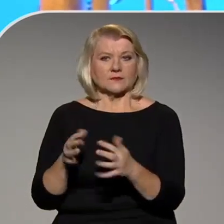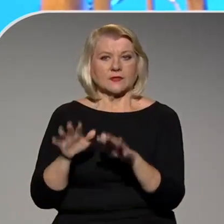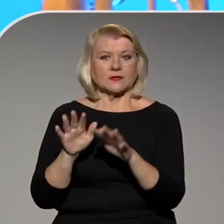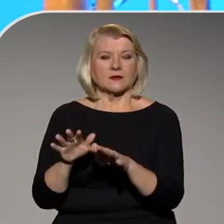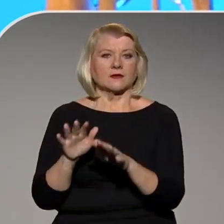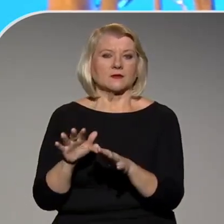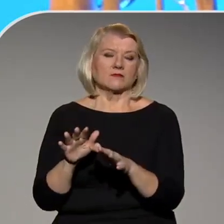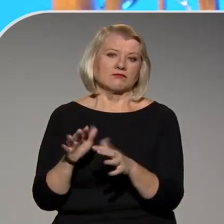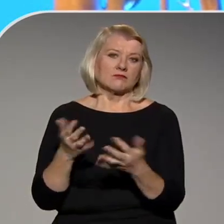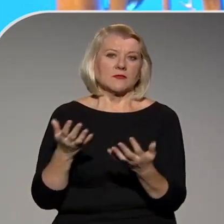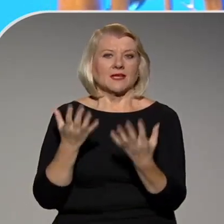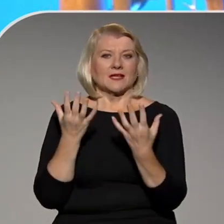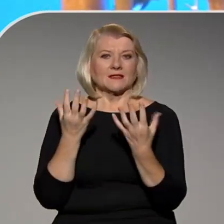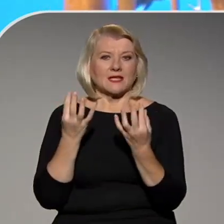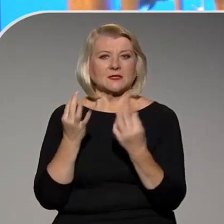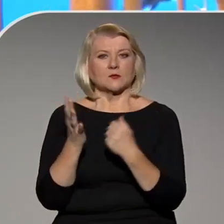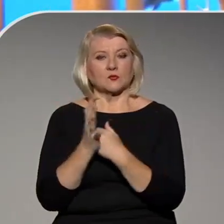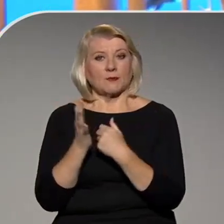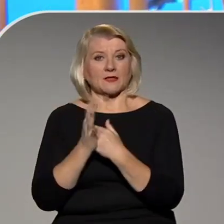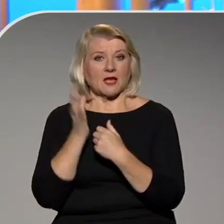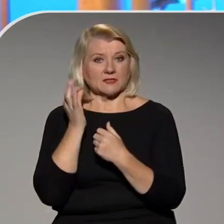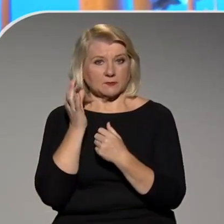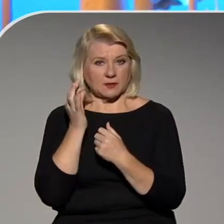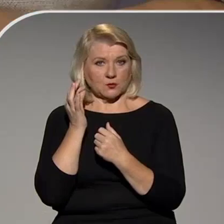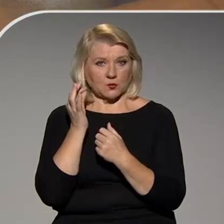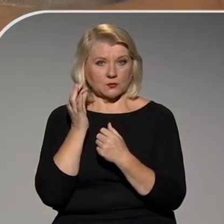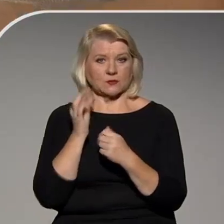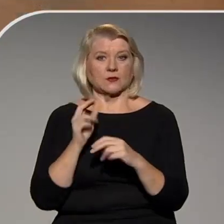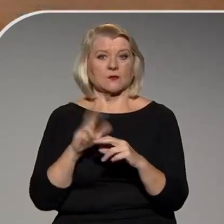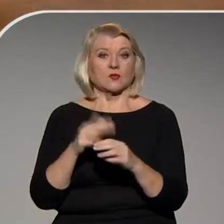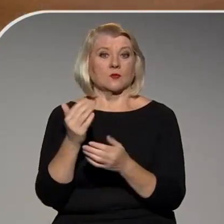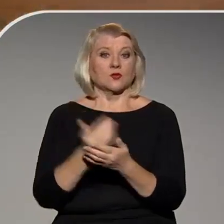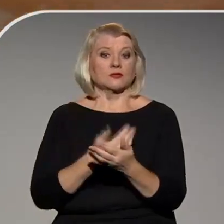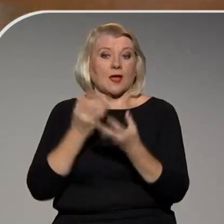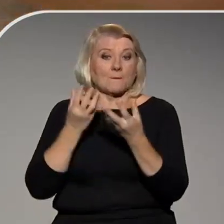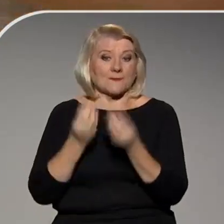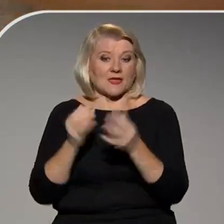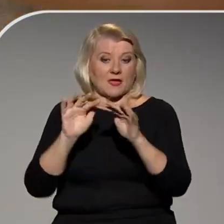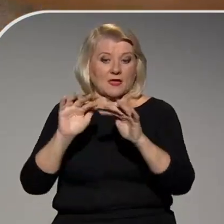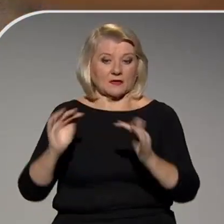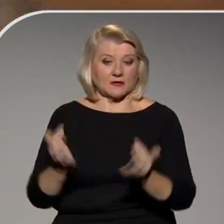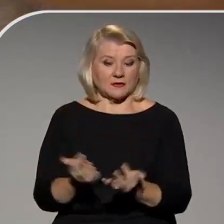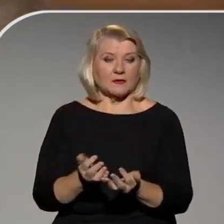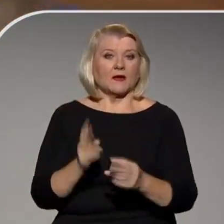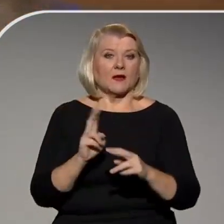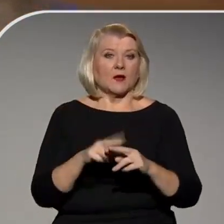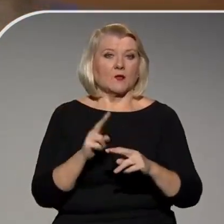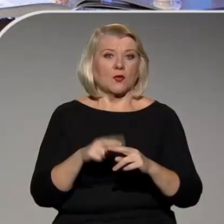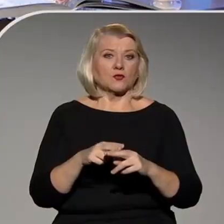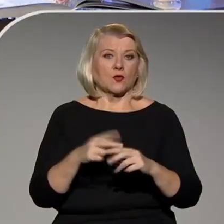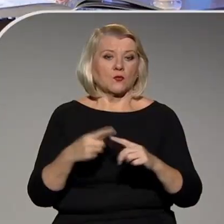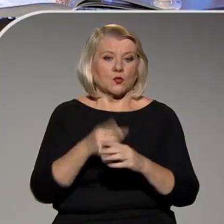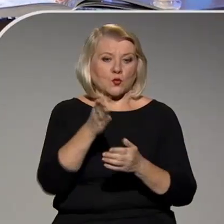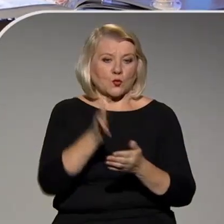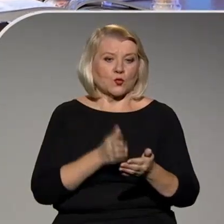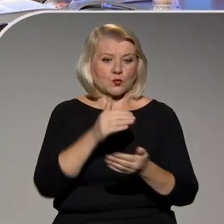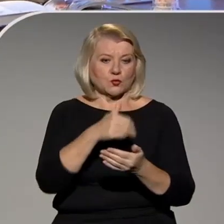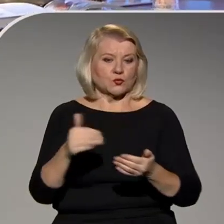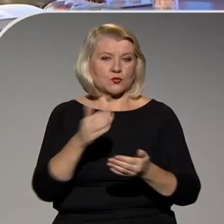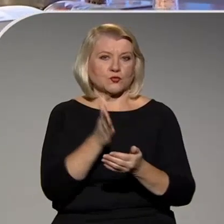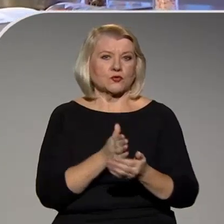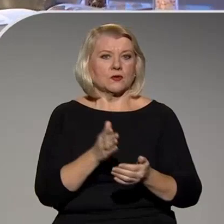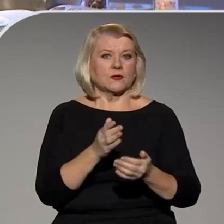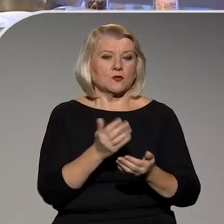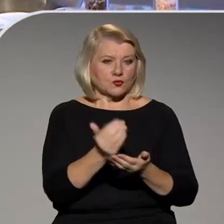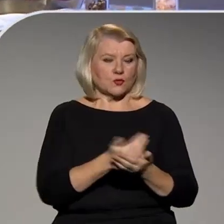na páře klidně 10-15 minut. Ona vám krásně změkne a pak, když ji budete krájet, ale i dlabat, tak s ní nebudete tolik